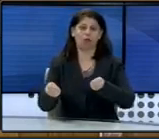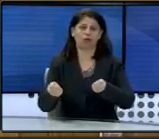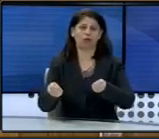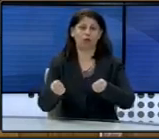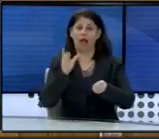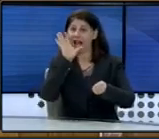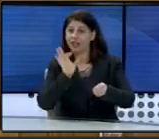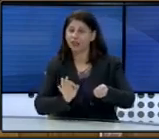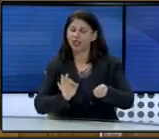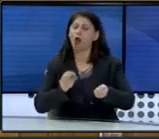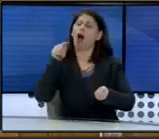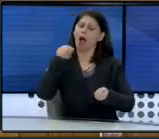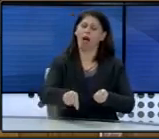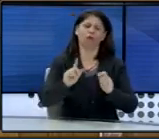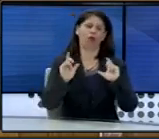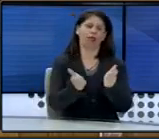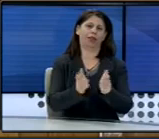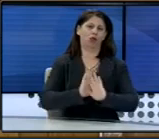Επιτρέψτε μου μάλιστα να προσθέσω